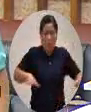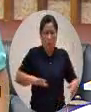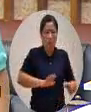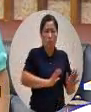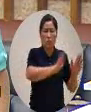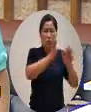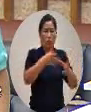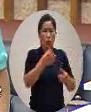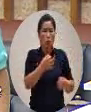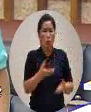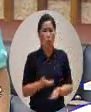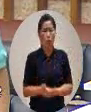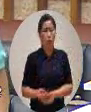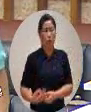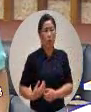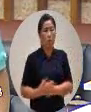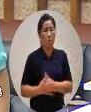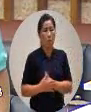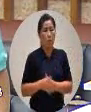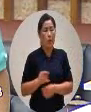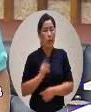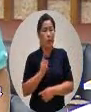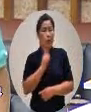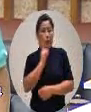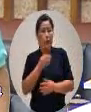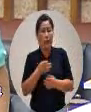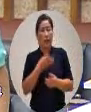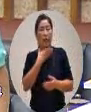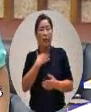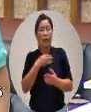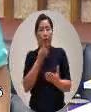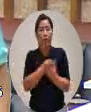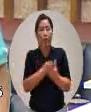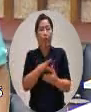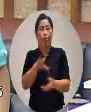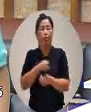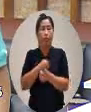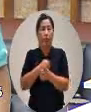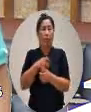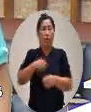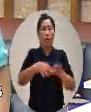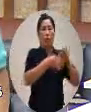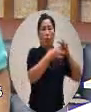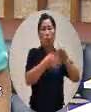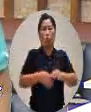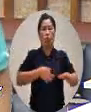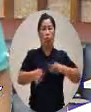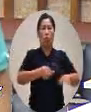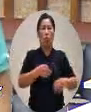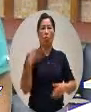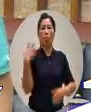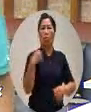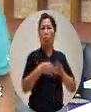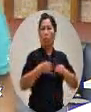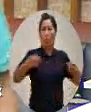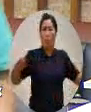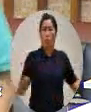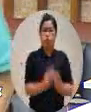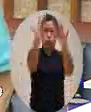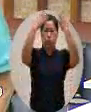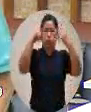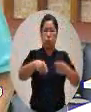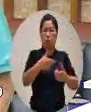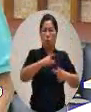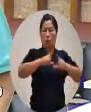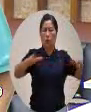保護費有沒有吃甘股現在這個店繼續還在營業為什麼還在營業發生這麼重大的事情還在